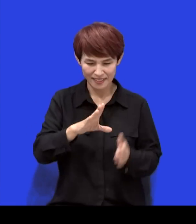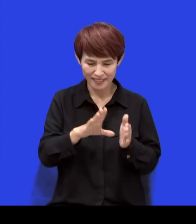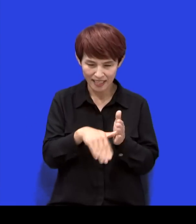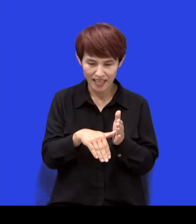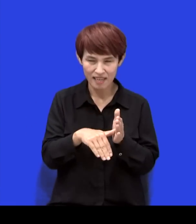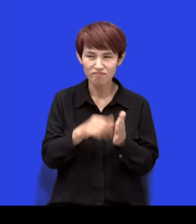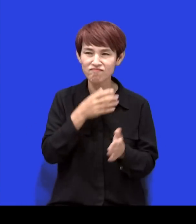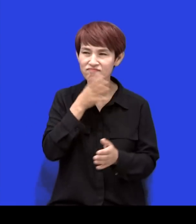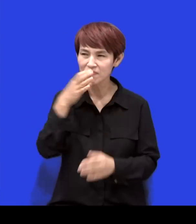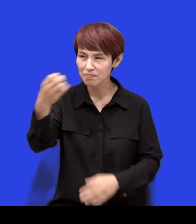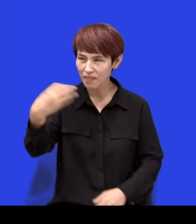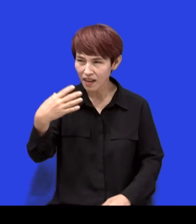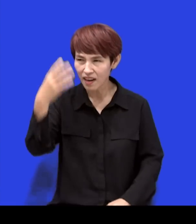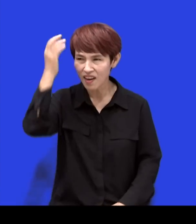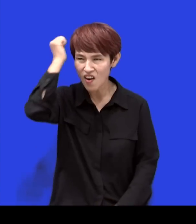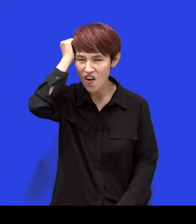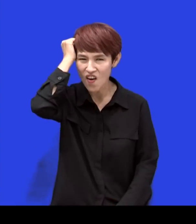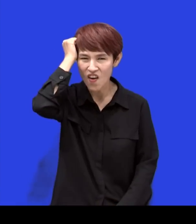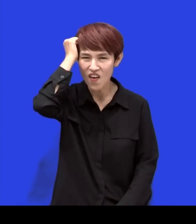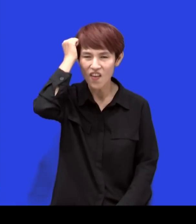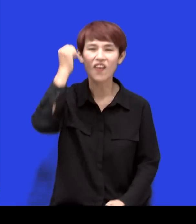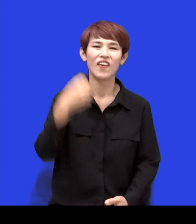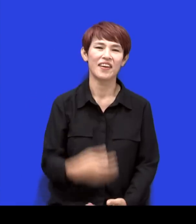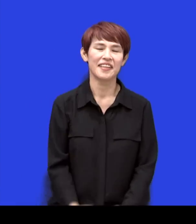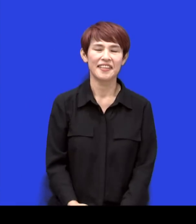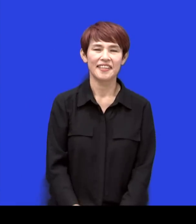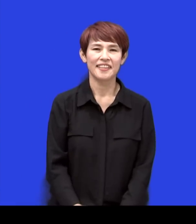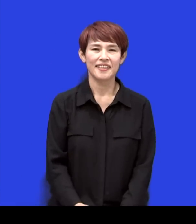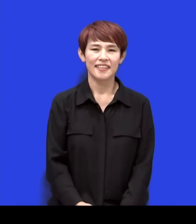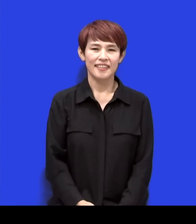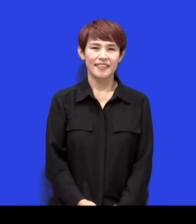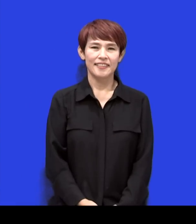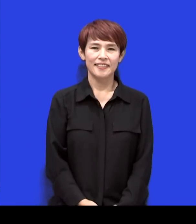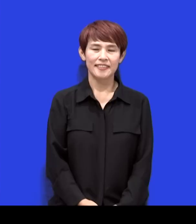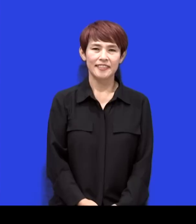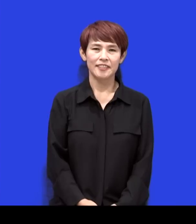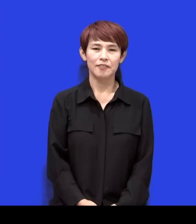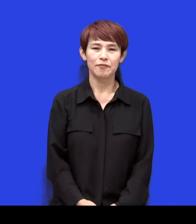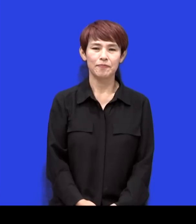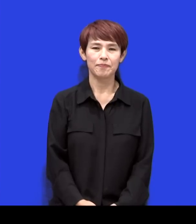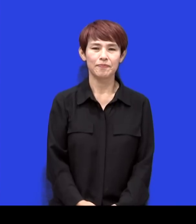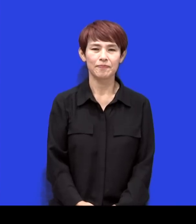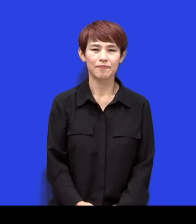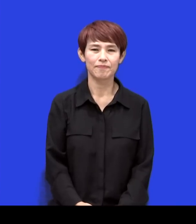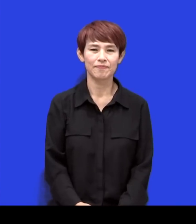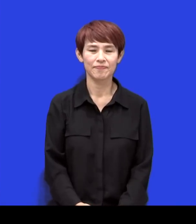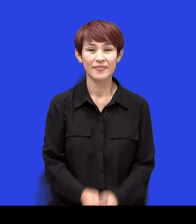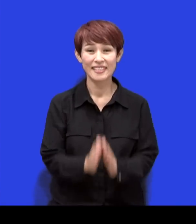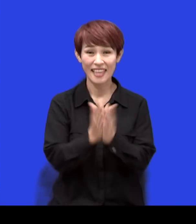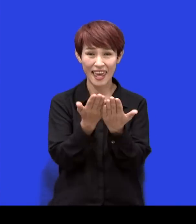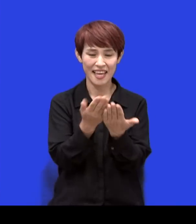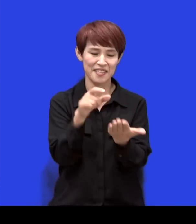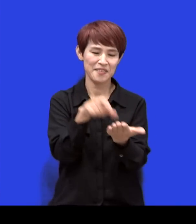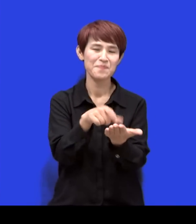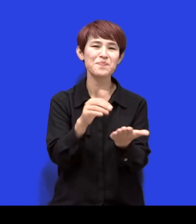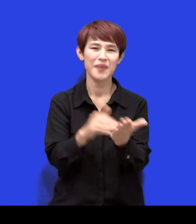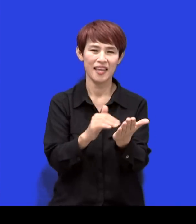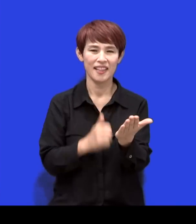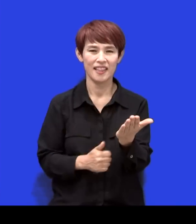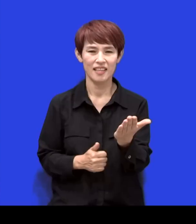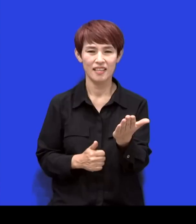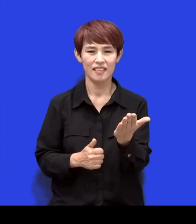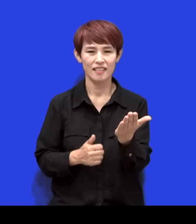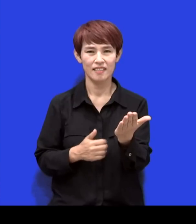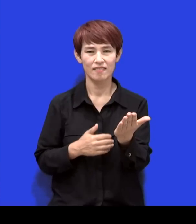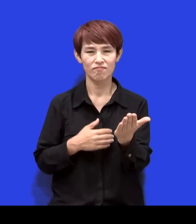그분 말씀을 많이 호의를 베풀어 준 거잖아요. 그런 좋은 조언을. 그래서 그걸 제가 이 편의 책에도 쓴 게 저도